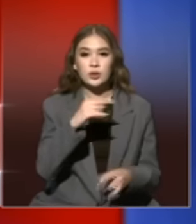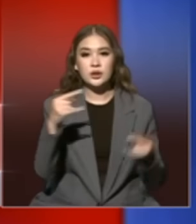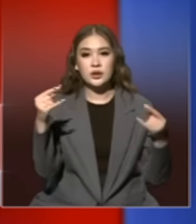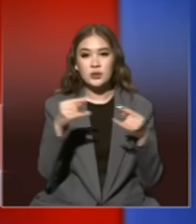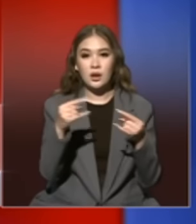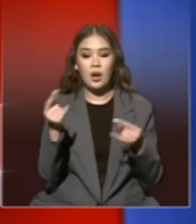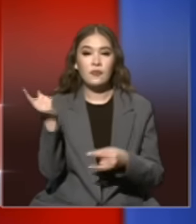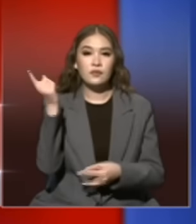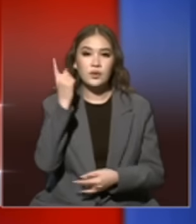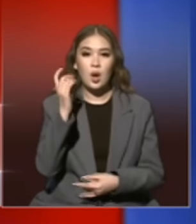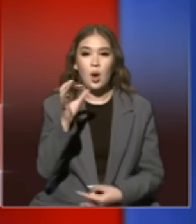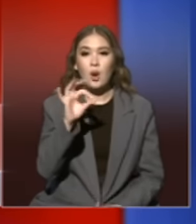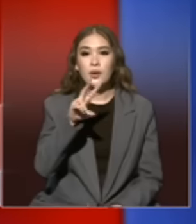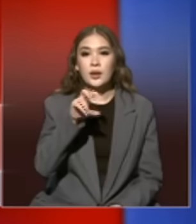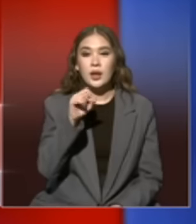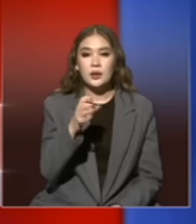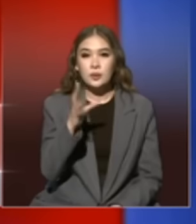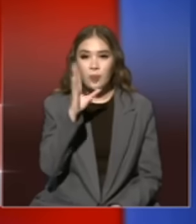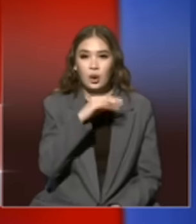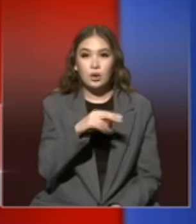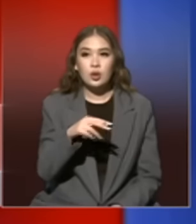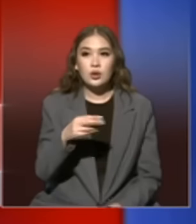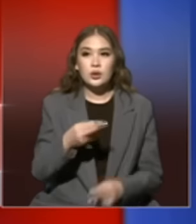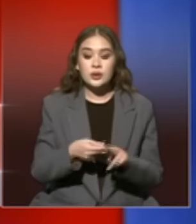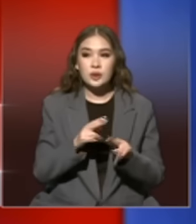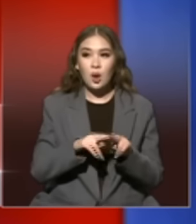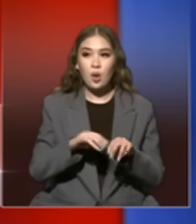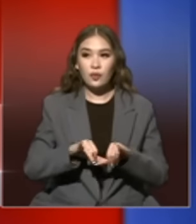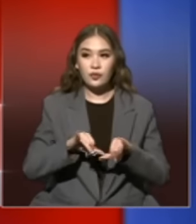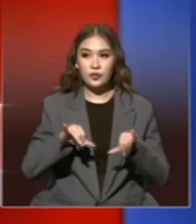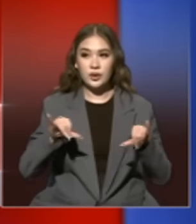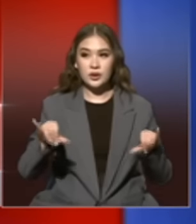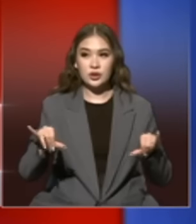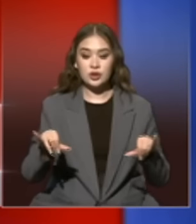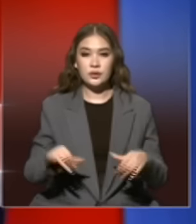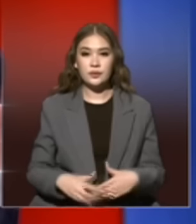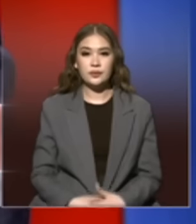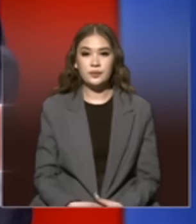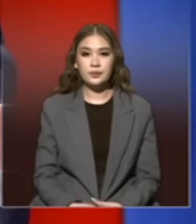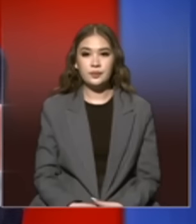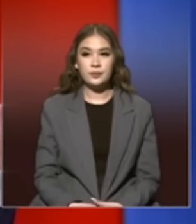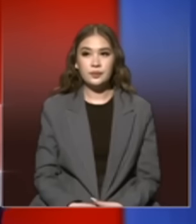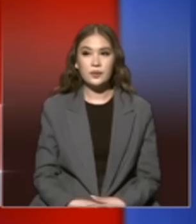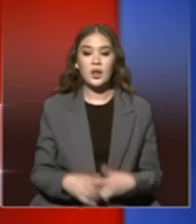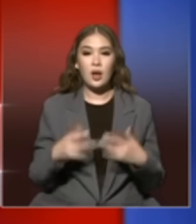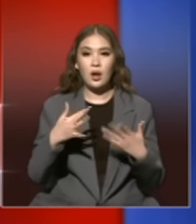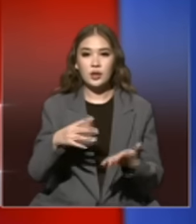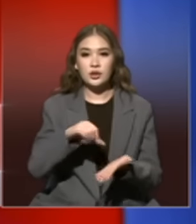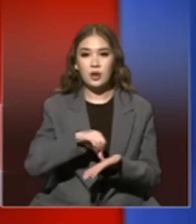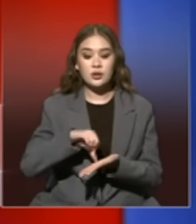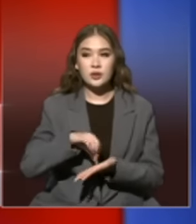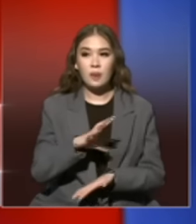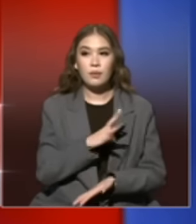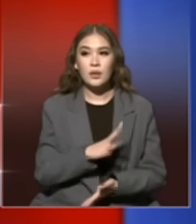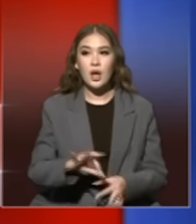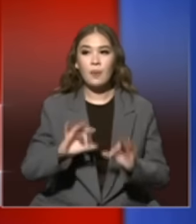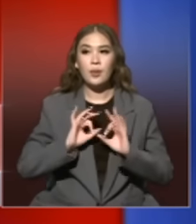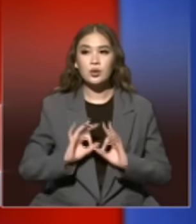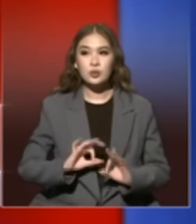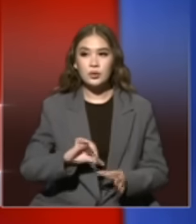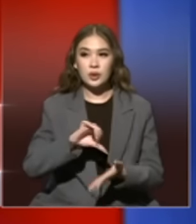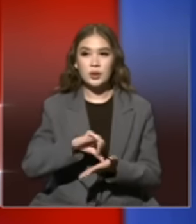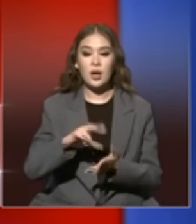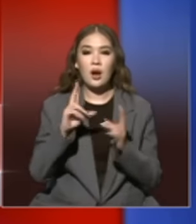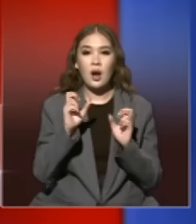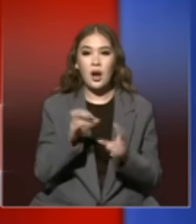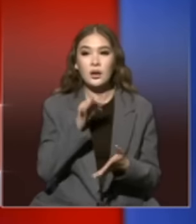отырып жаңағы онлайн көргеннен кейін құқықтық сауаттылығы біршама артты. Қанша сот жаңағы алқабилер қатысып жатыр, прокурор қатысып жатыр, қалай